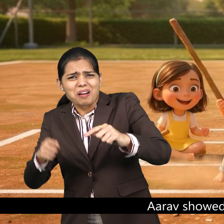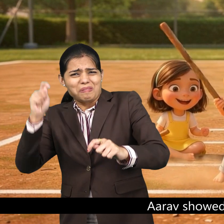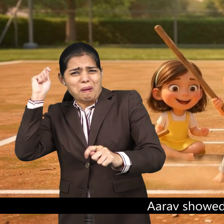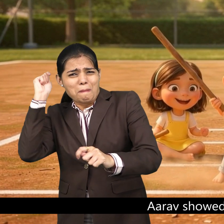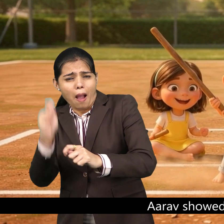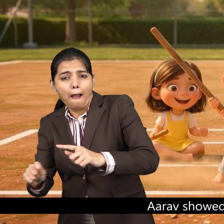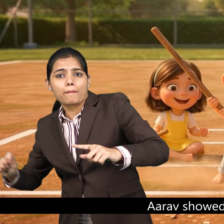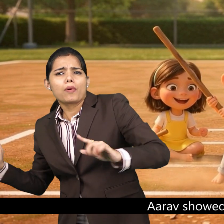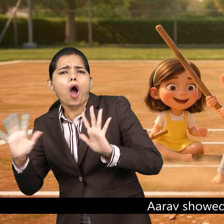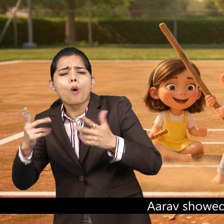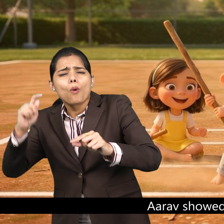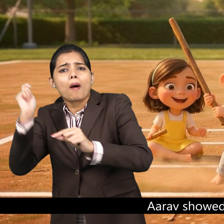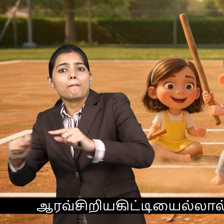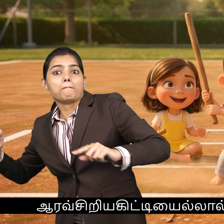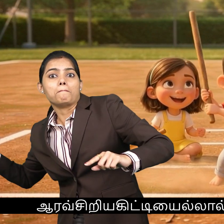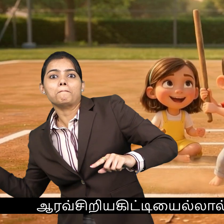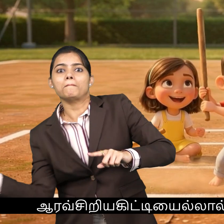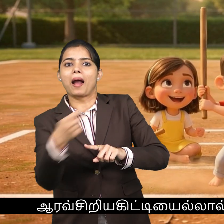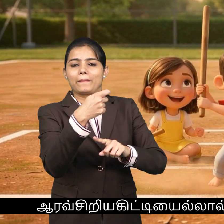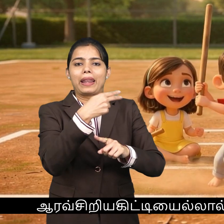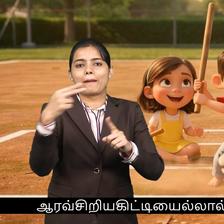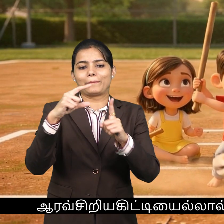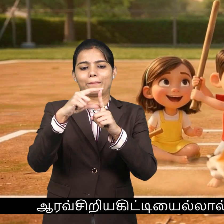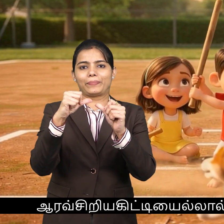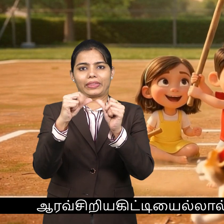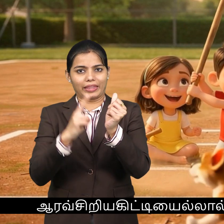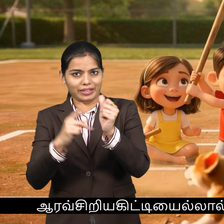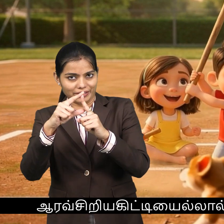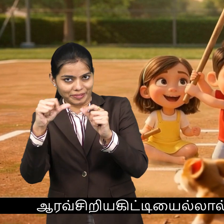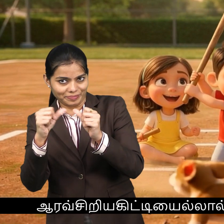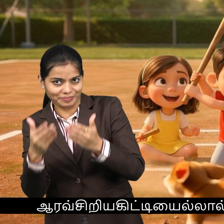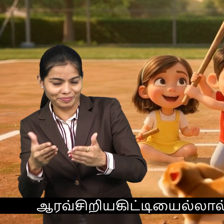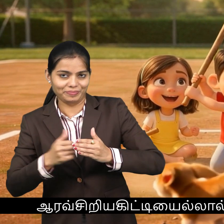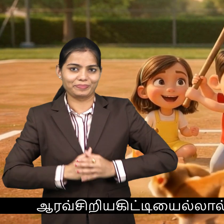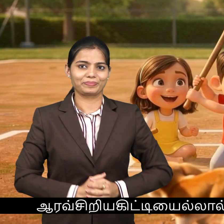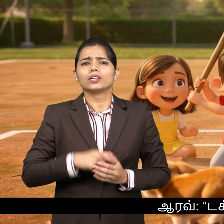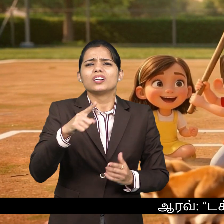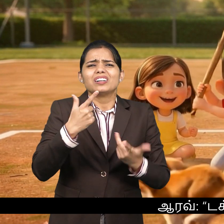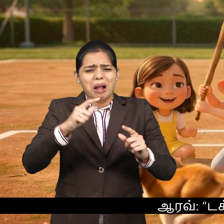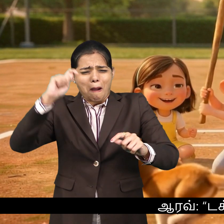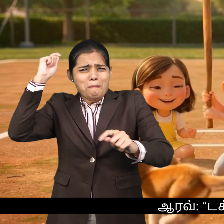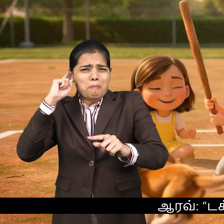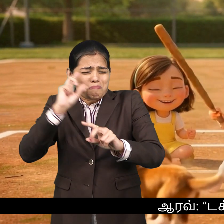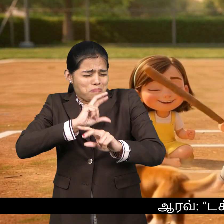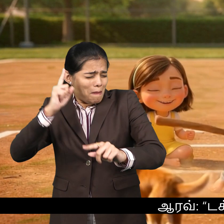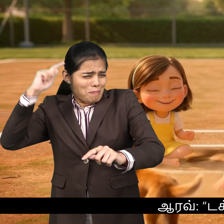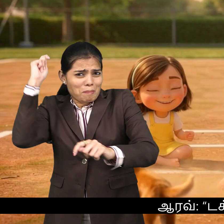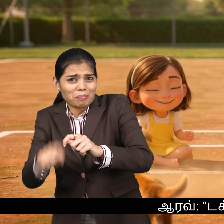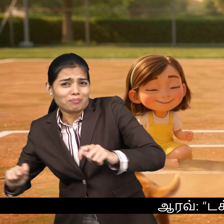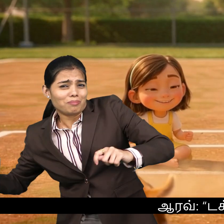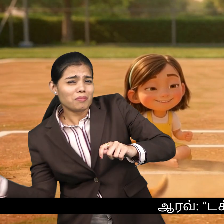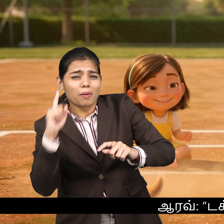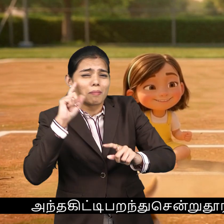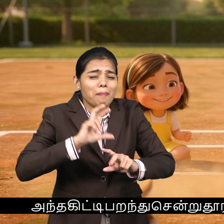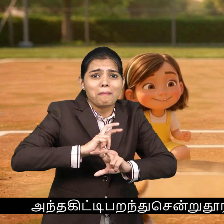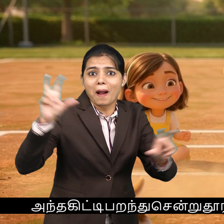ஆரவ் சிறிய கிட்டியை புல்லால் எவ்வாறு அடிப்பது என்று காட்டினான். ஆரவ் டக் என்று ஒரு